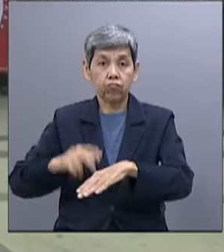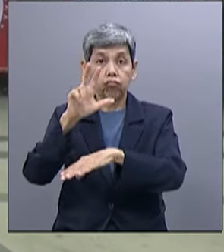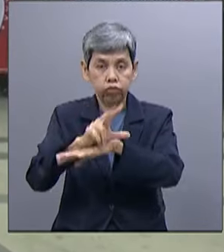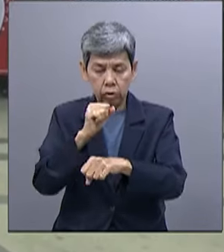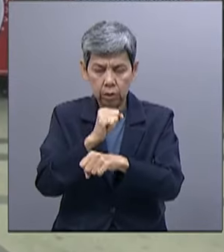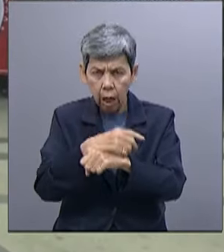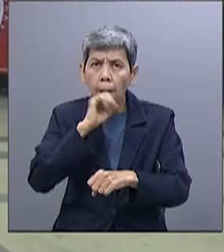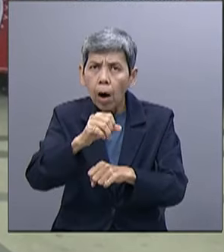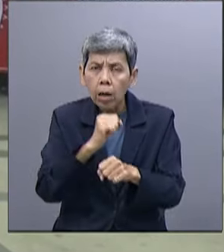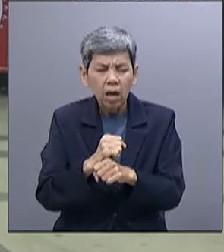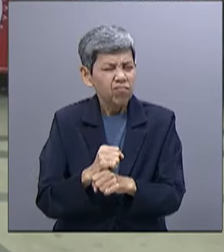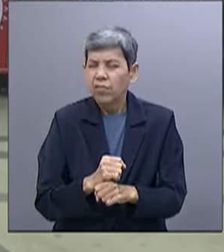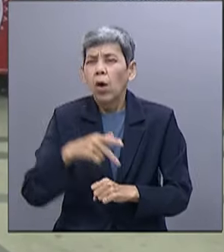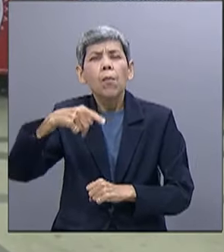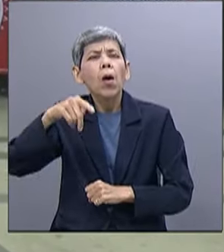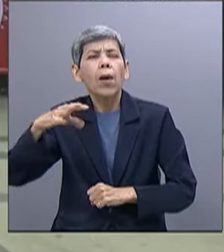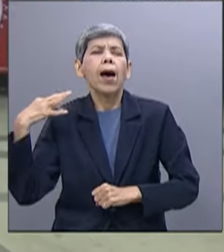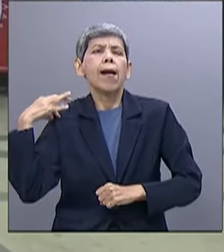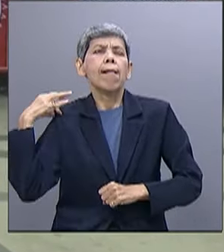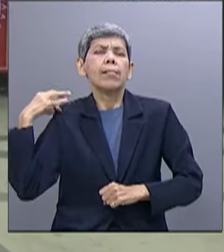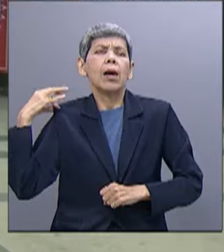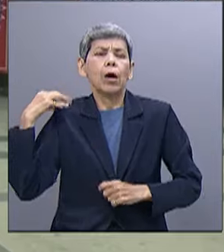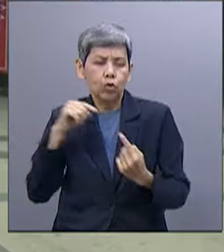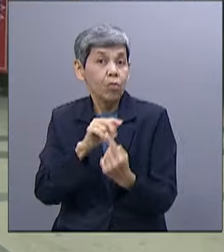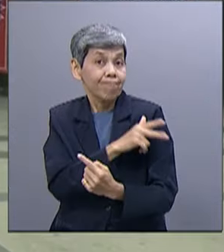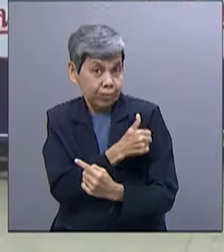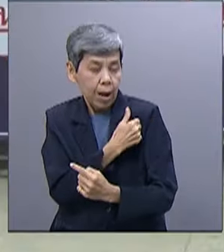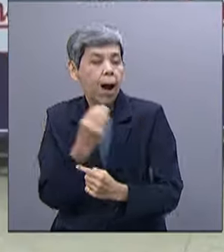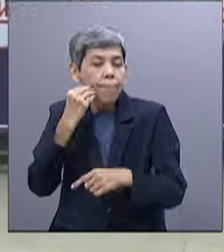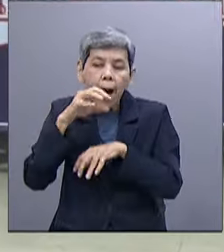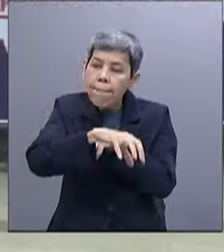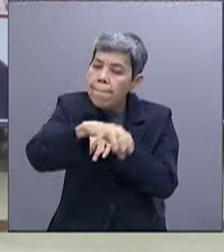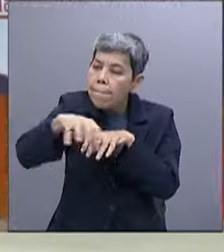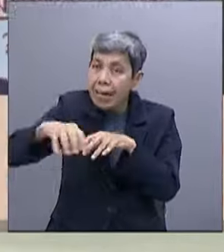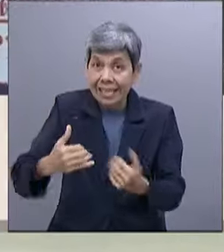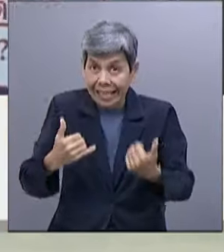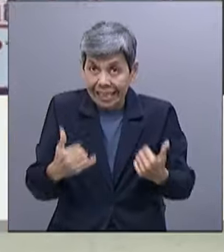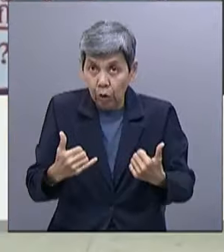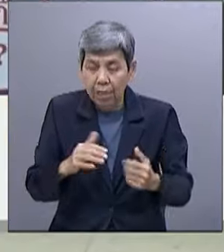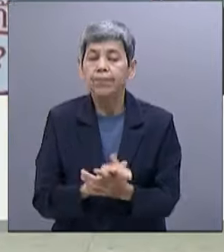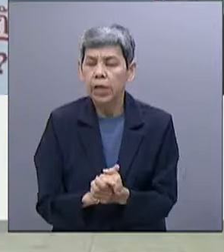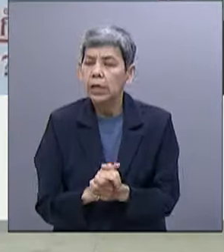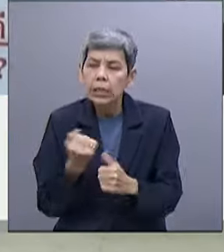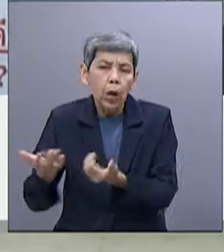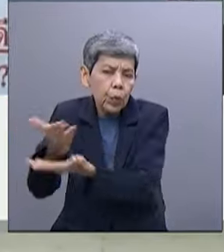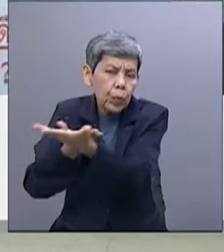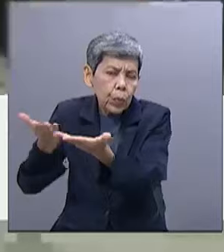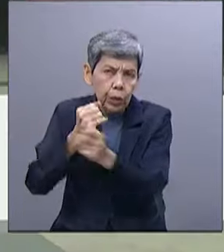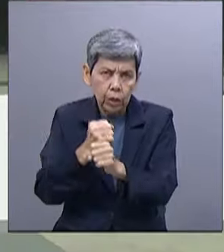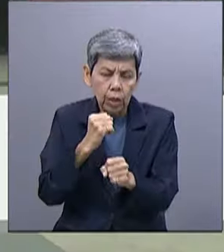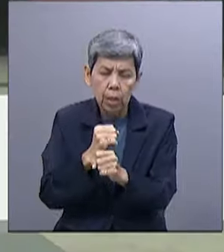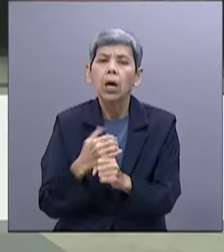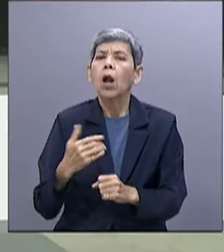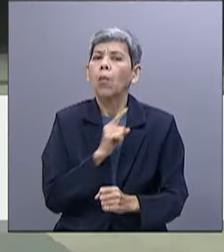ค้านร่างพระราชบัญญัติอาสาสมัครสาธารณสุขประจำหมู่บ้านค่ะตอนนี้อยู่ในขั้นตอนการรับฟังความคิด